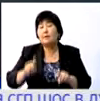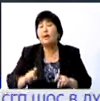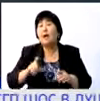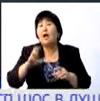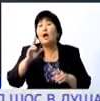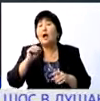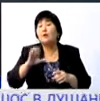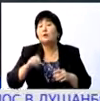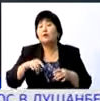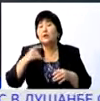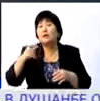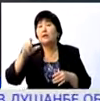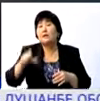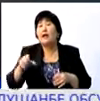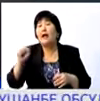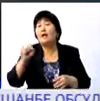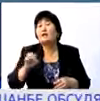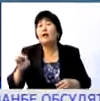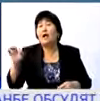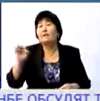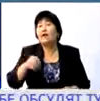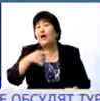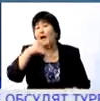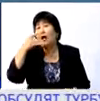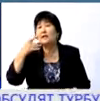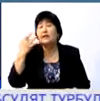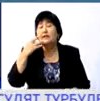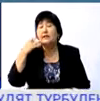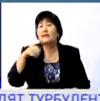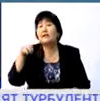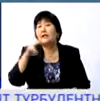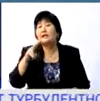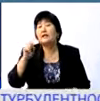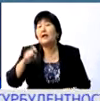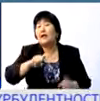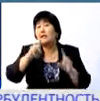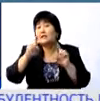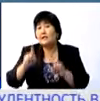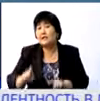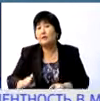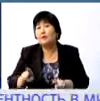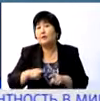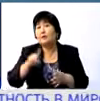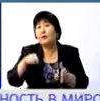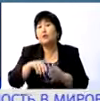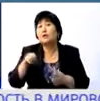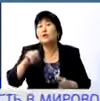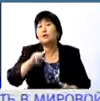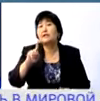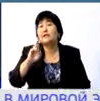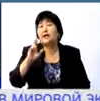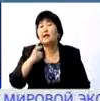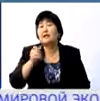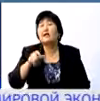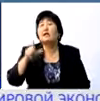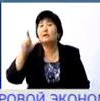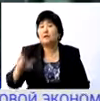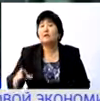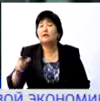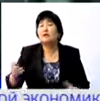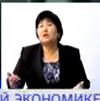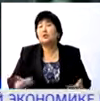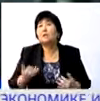космонавтом роскосмоса алексей obtaining и астронавтам на сальником рейган приземлилась близ города жезказгана космонавты живы по факту крушения